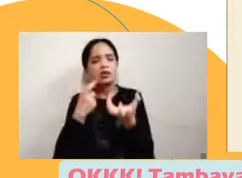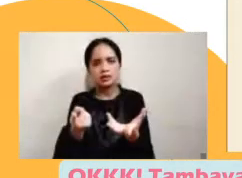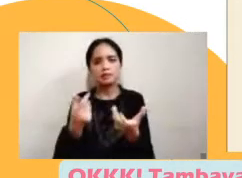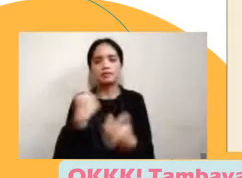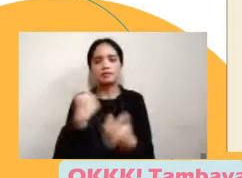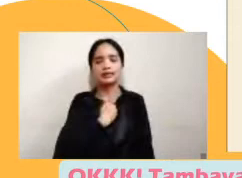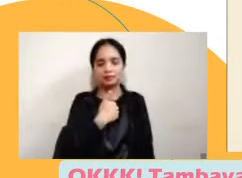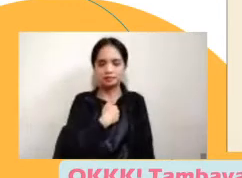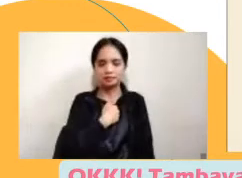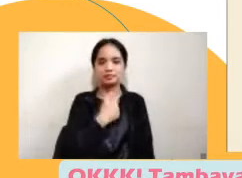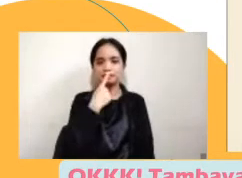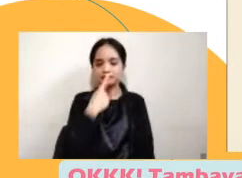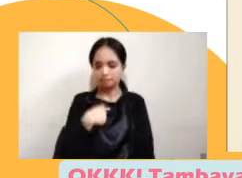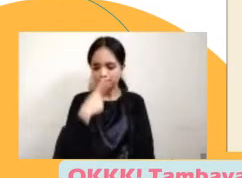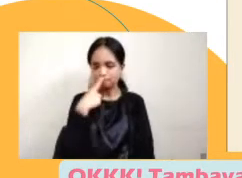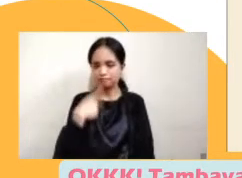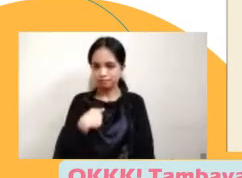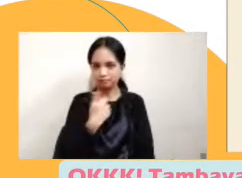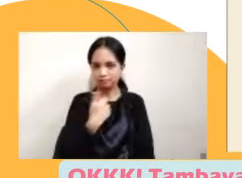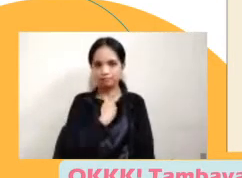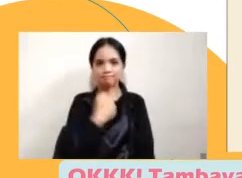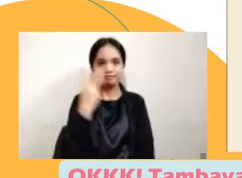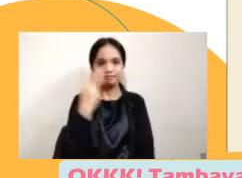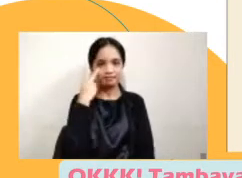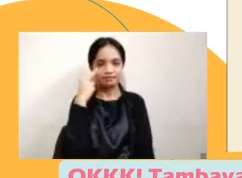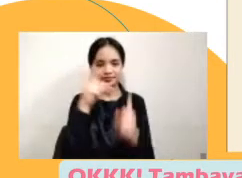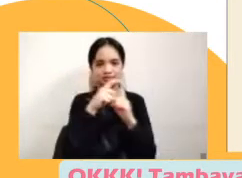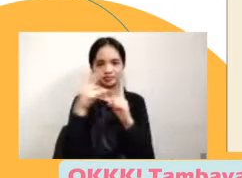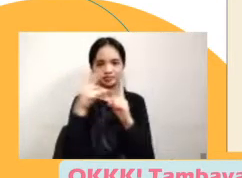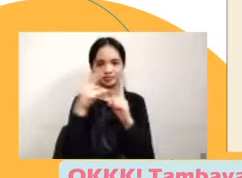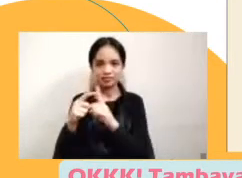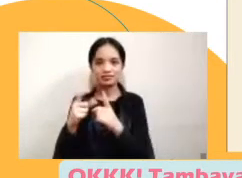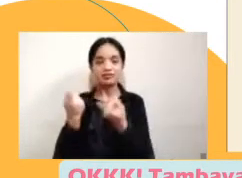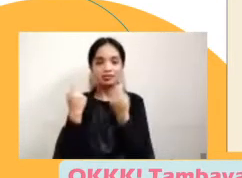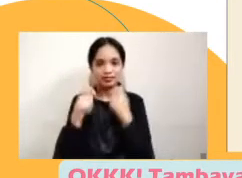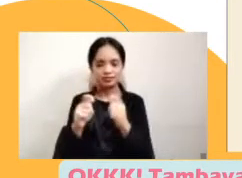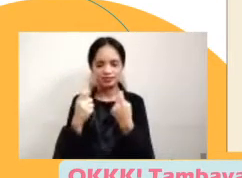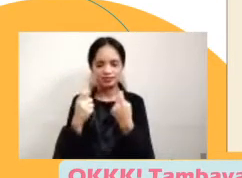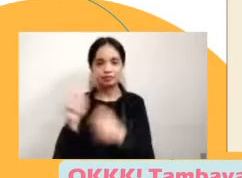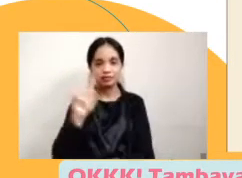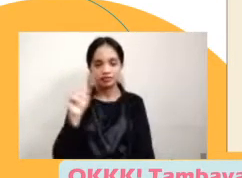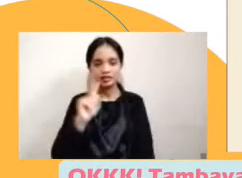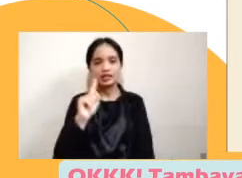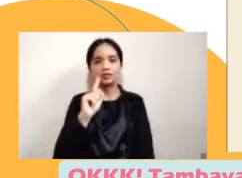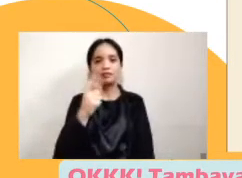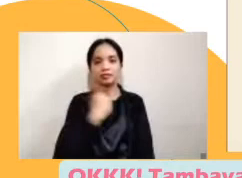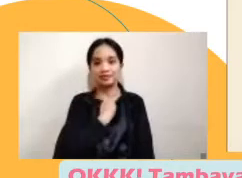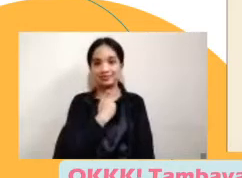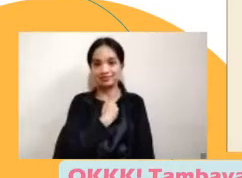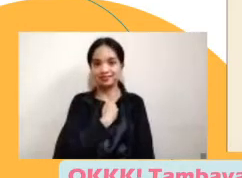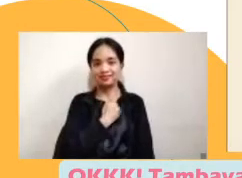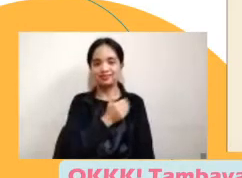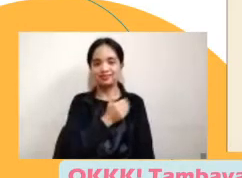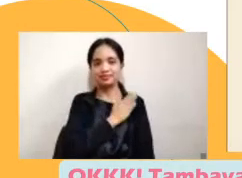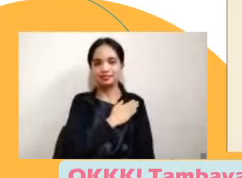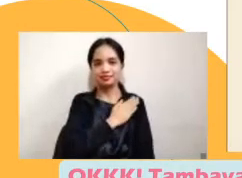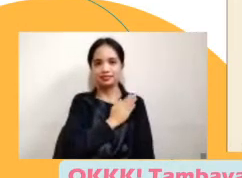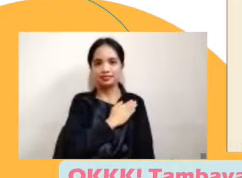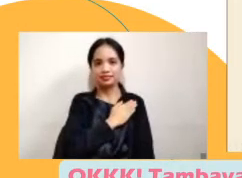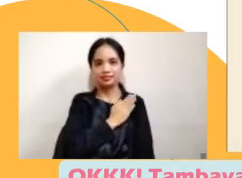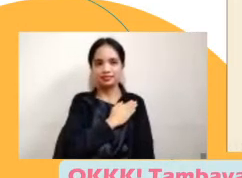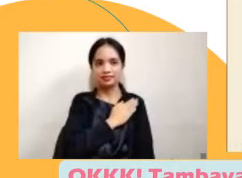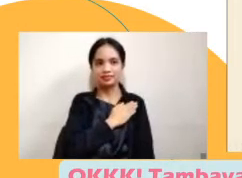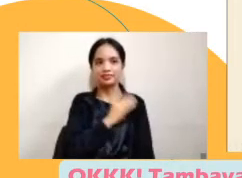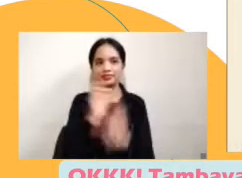sarili. Okay, susundan niyo ngayon si Ate Francis, ha? Bubulungan natin ang ating mga sarili habang tinatapik natin. Okay,